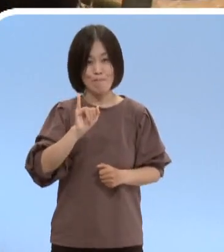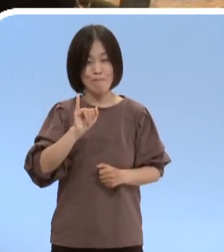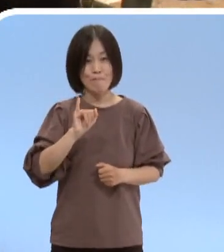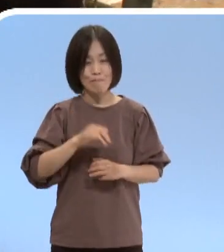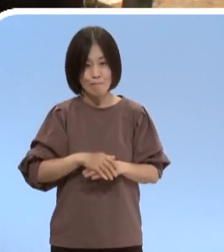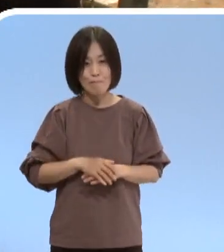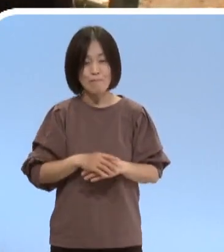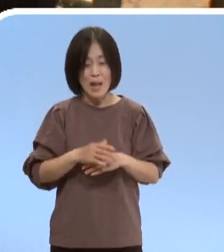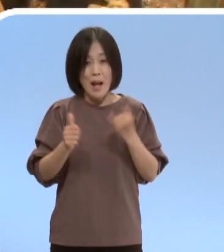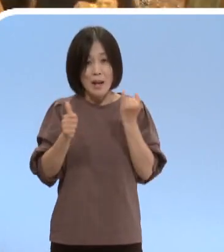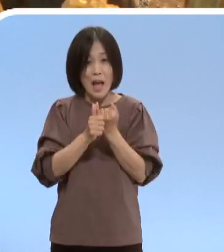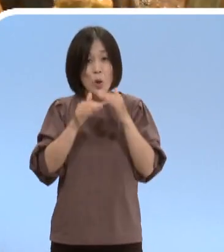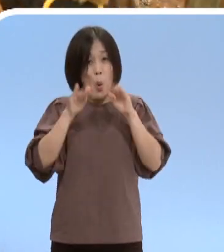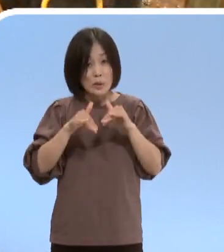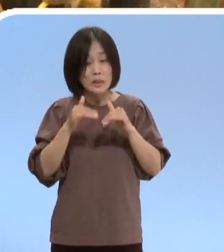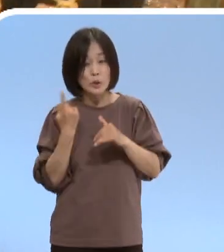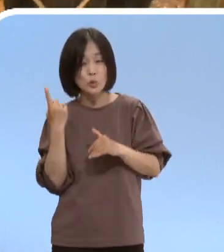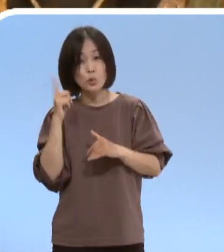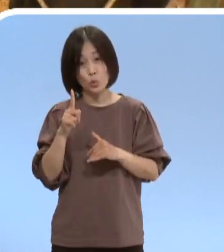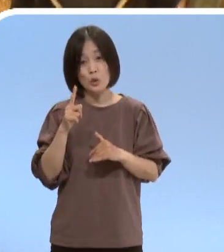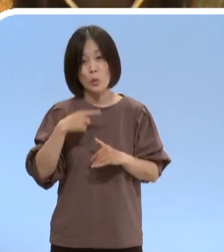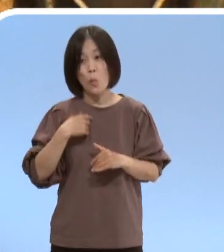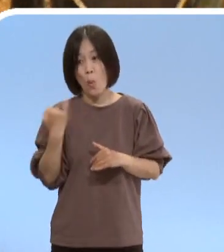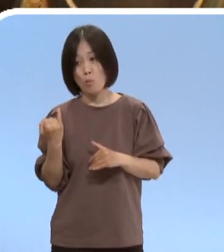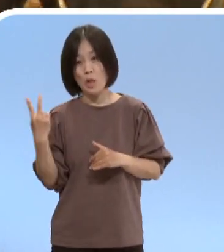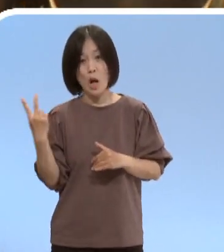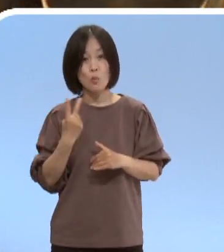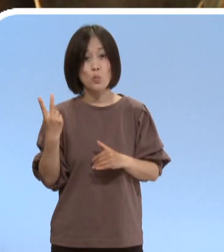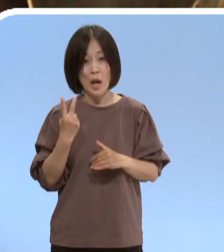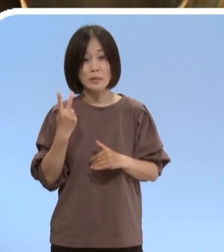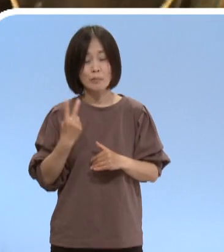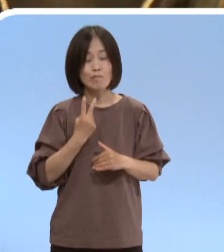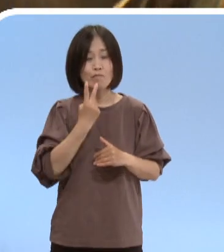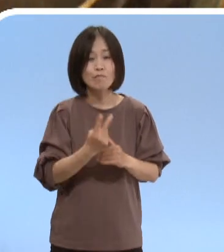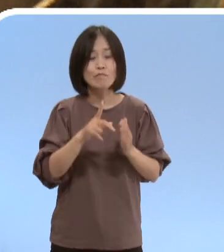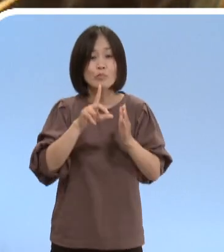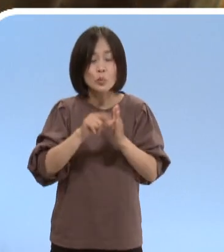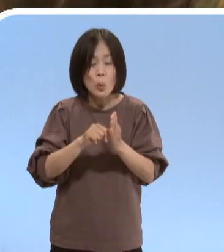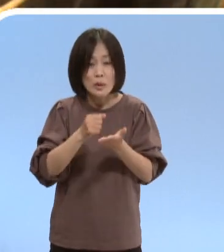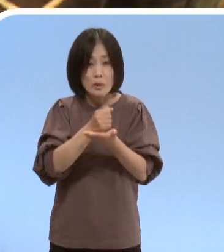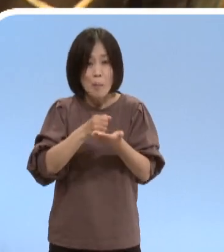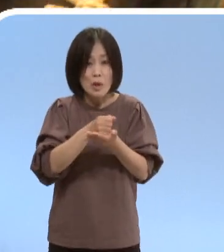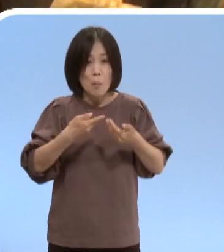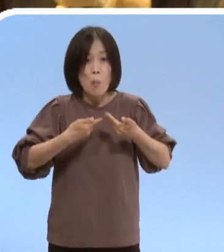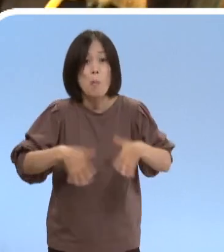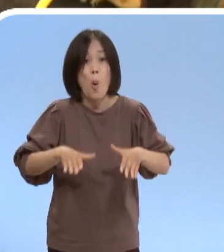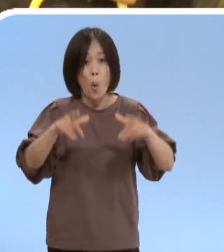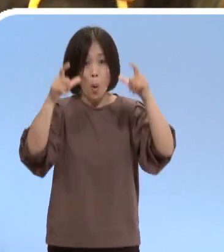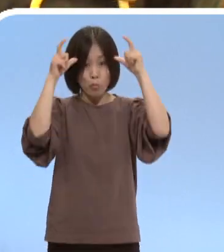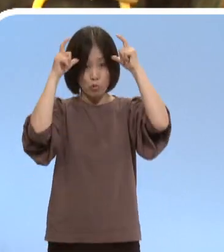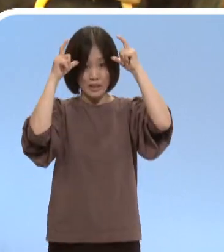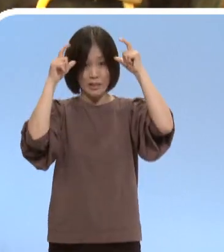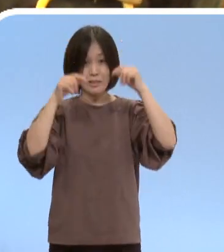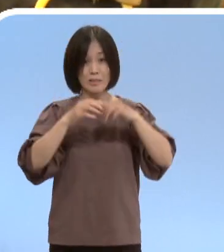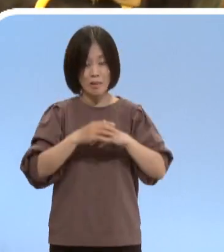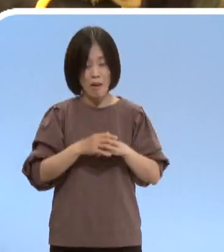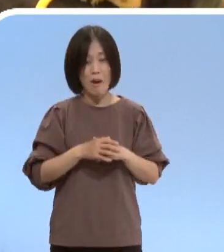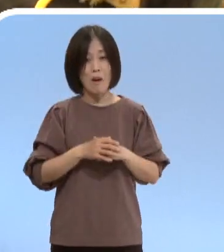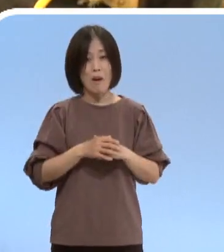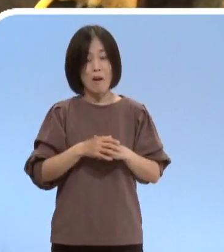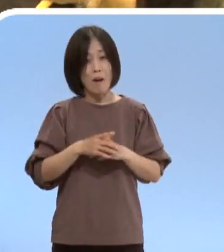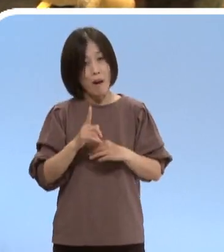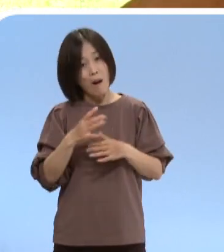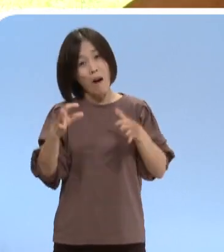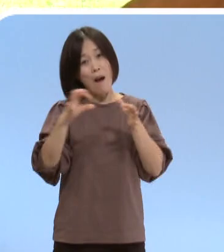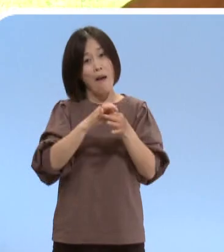ん。 結婚式の次の日に、はい、奥さんと二人で牛舎見に来た時に生まれた牛ですね。 そうなんです